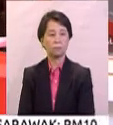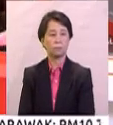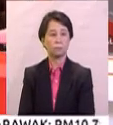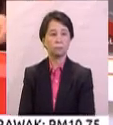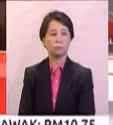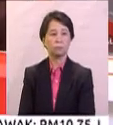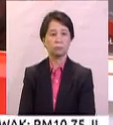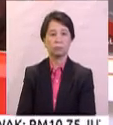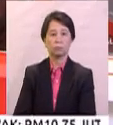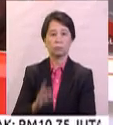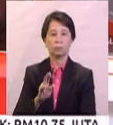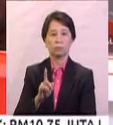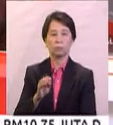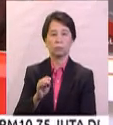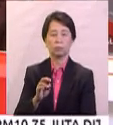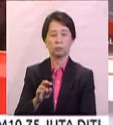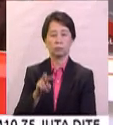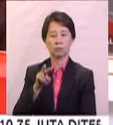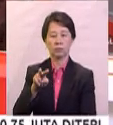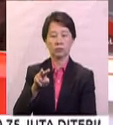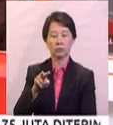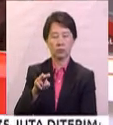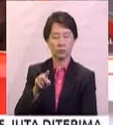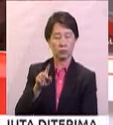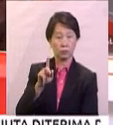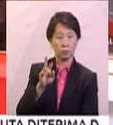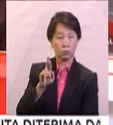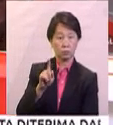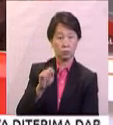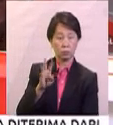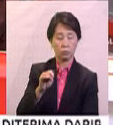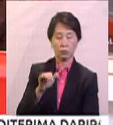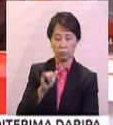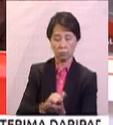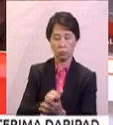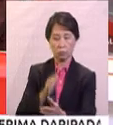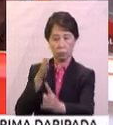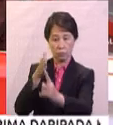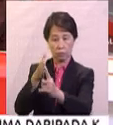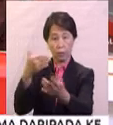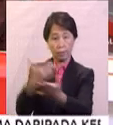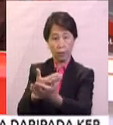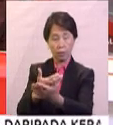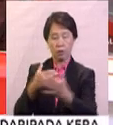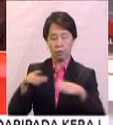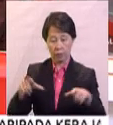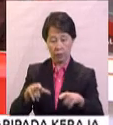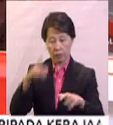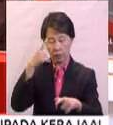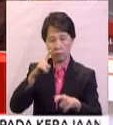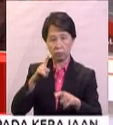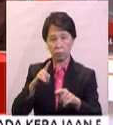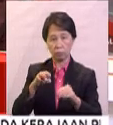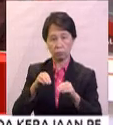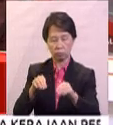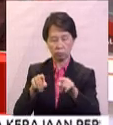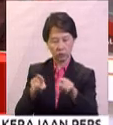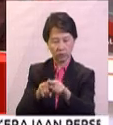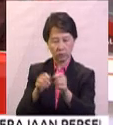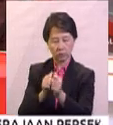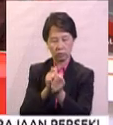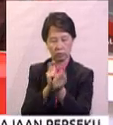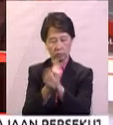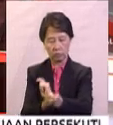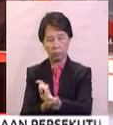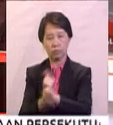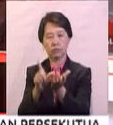Pelancaran radio bervisual oleh Radio Televisyen Malaysia RTM merupakan hala tuju baharu yang dilaksana bagi bergerak seiring dengan